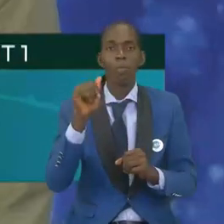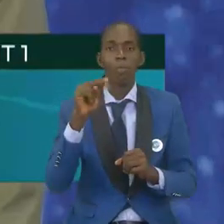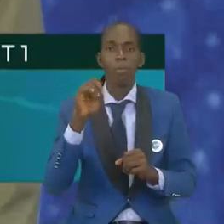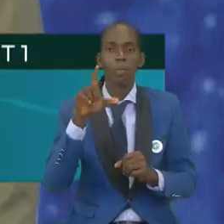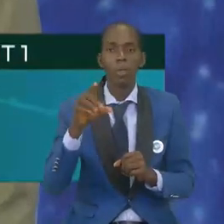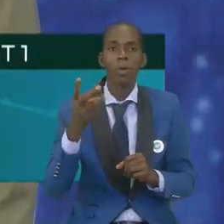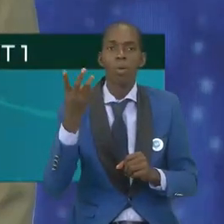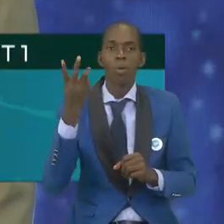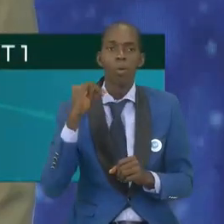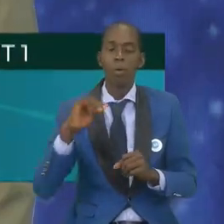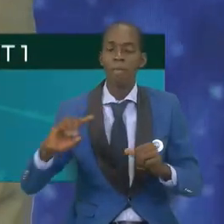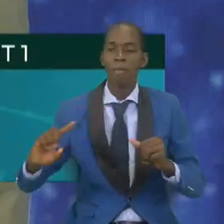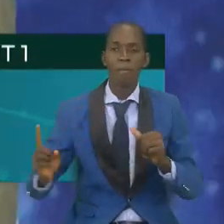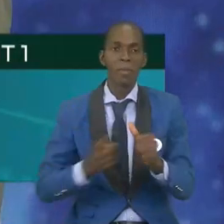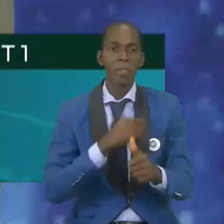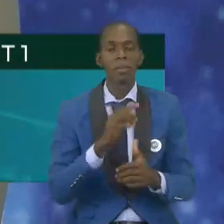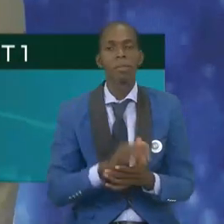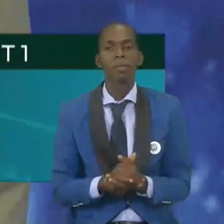chefs, au nom desquels